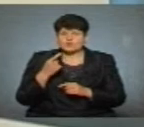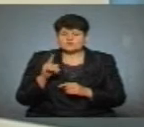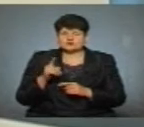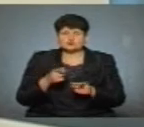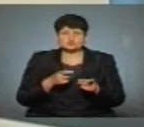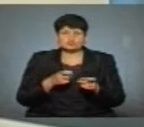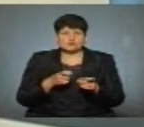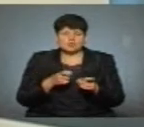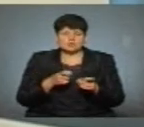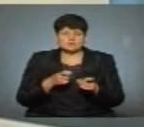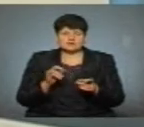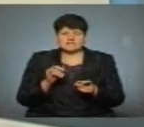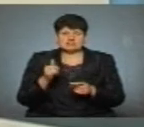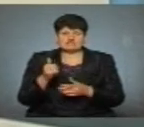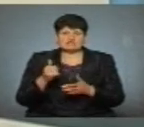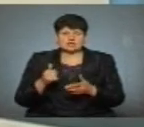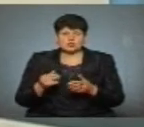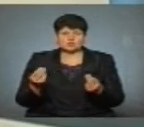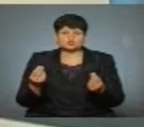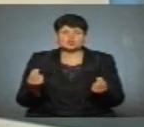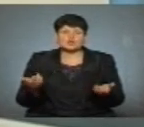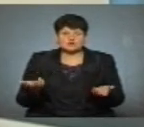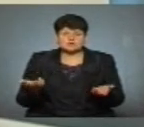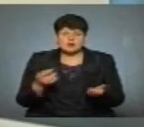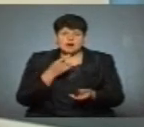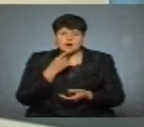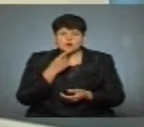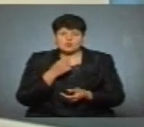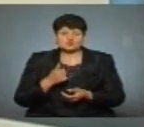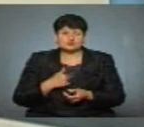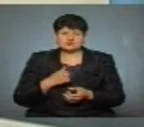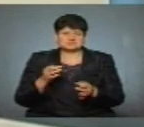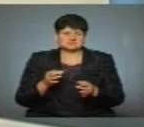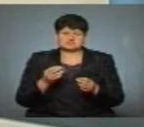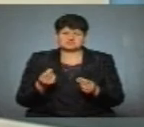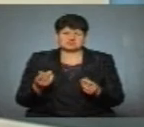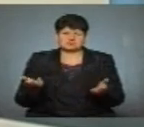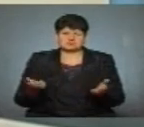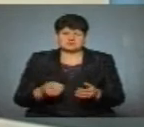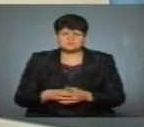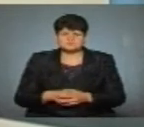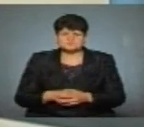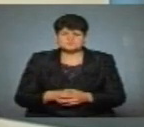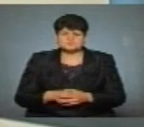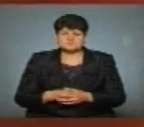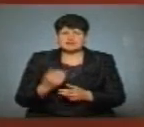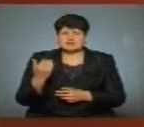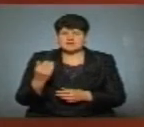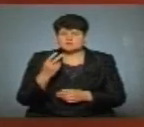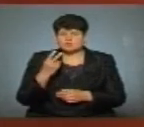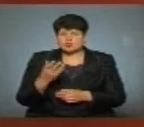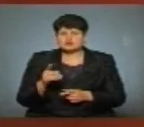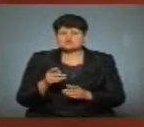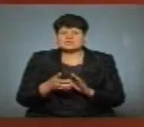зброя і вино коштують гроші, а кров солдата не коштує нічого. І все ж таки, на ваш погляд, чого